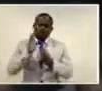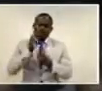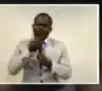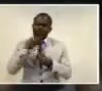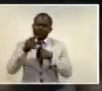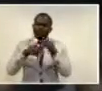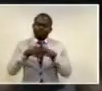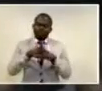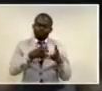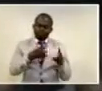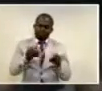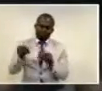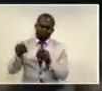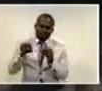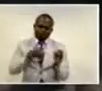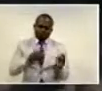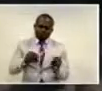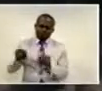gukomeza gutwara ubutaka